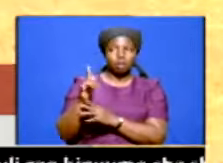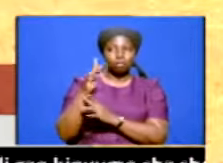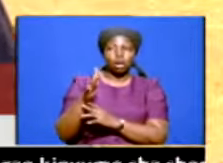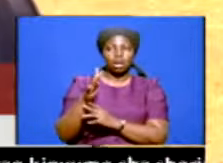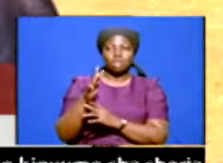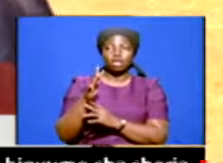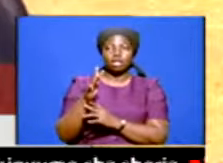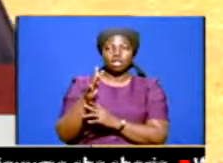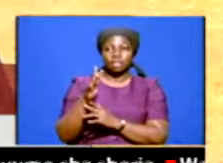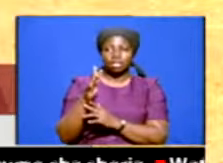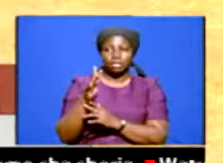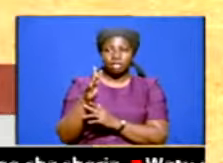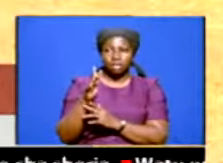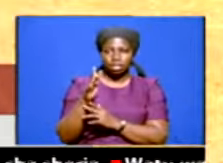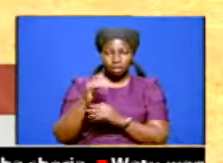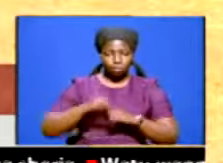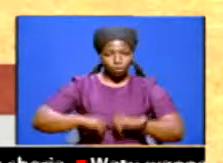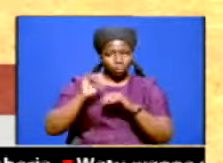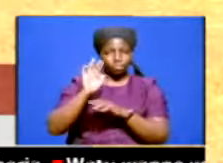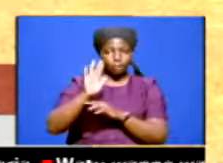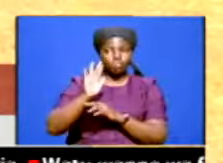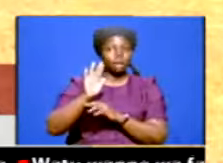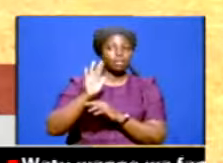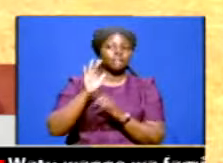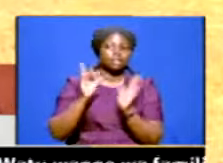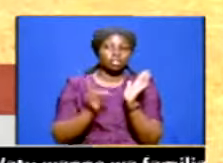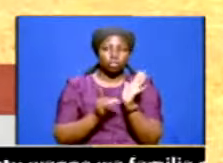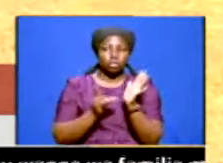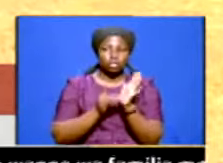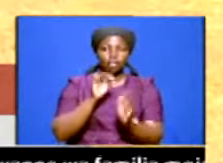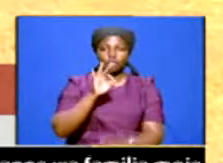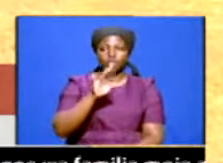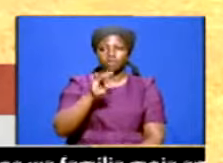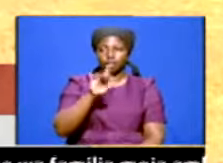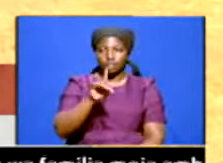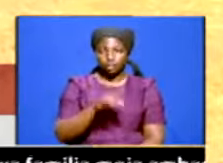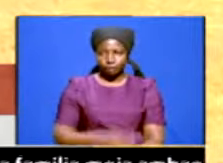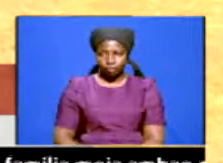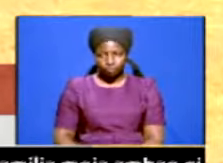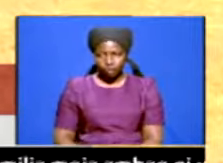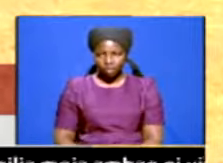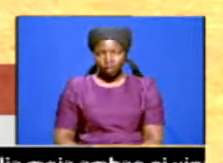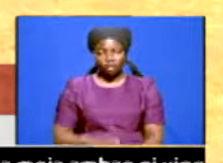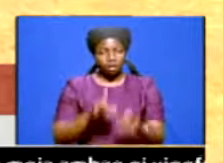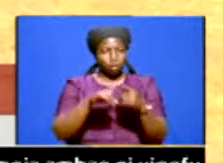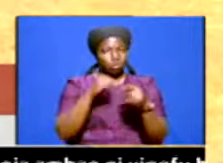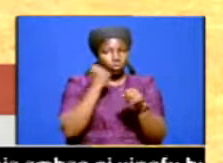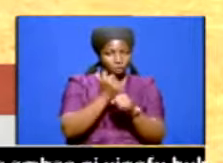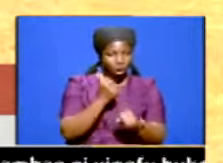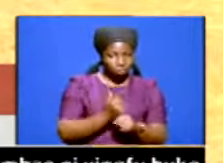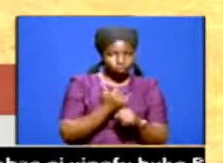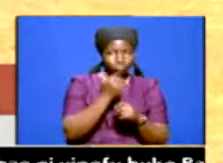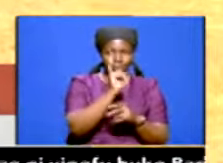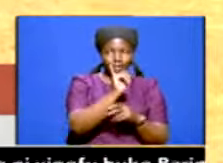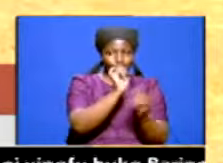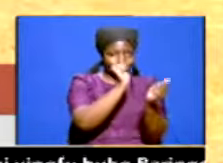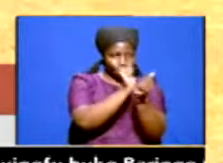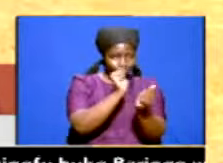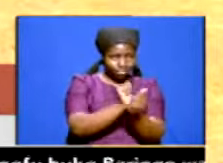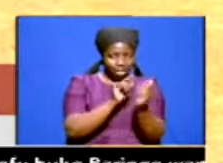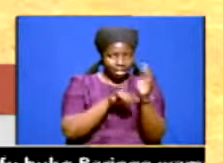to subject them to unwarranted searches in their chambers at the law